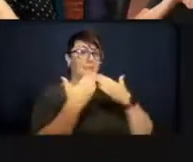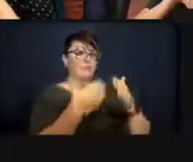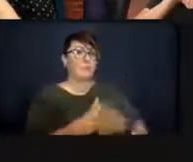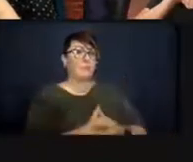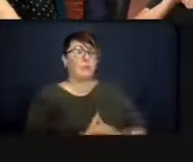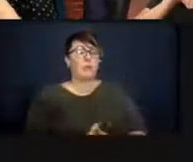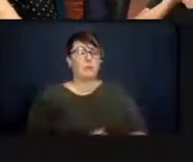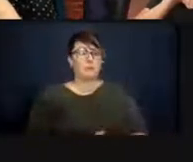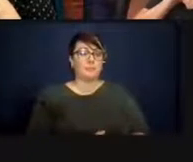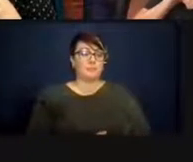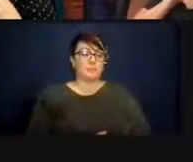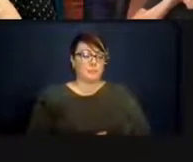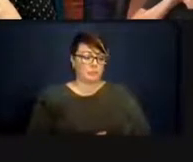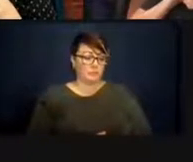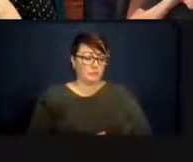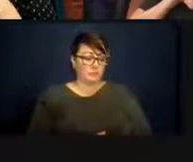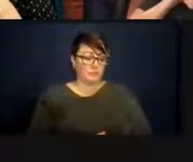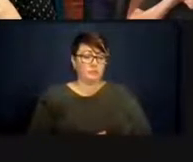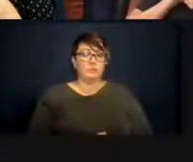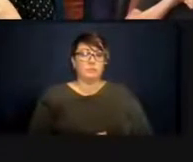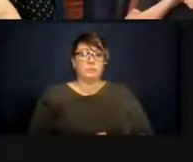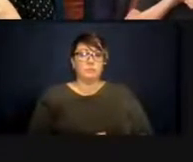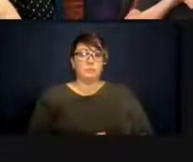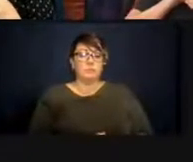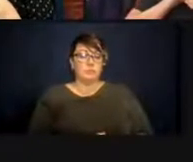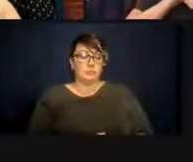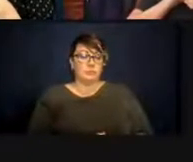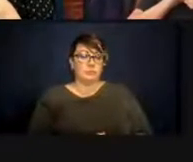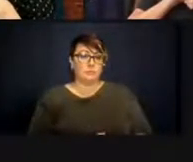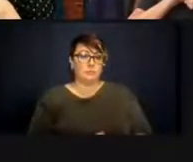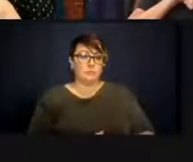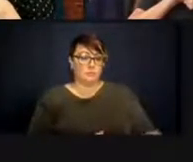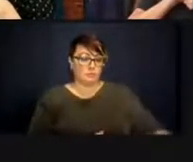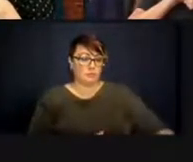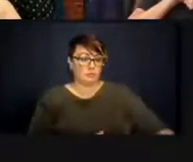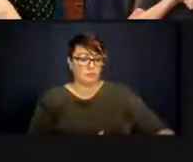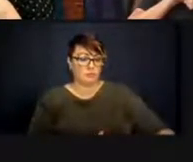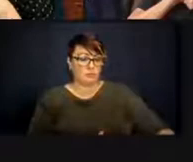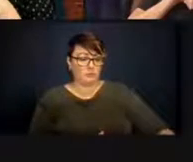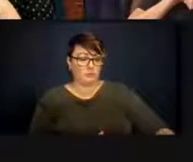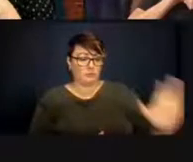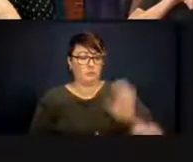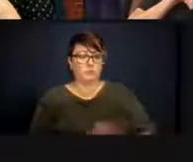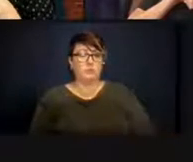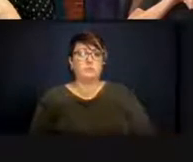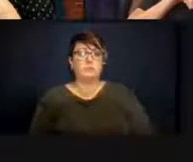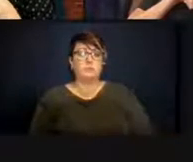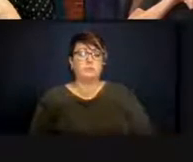Asanteni.